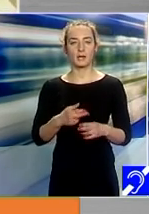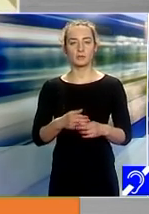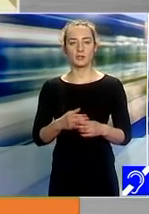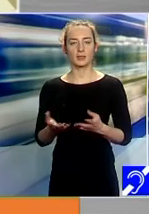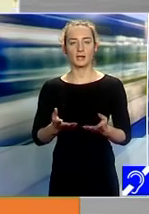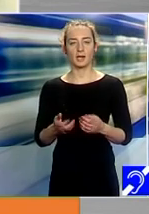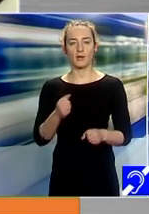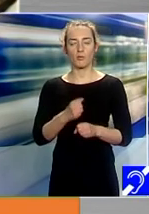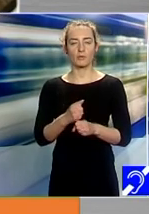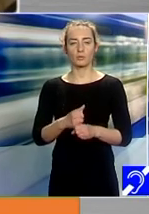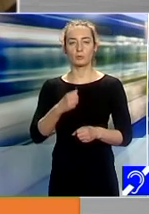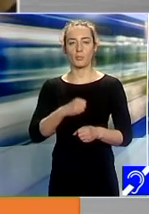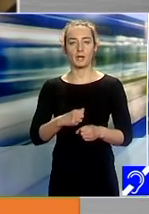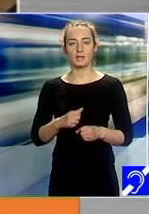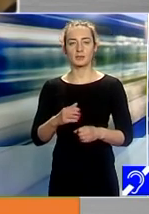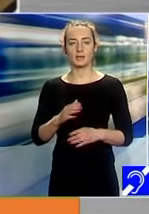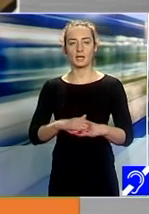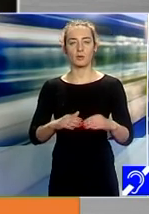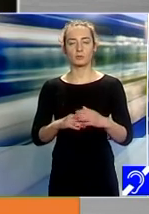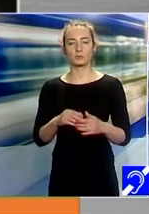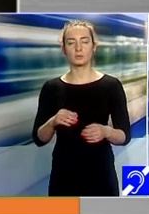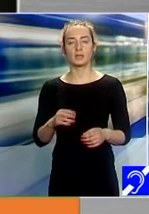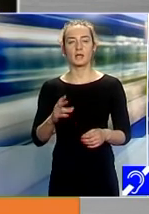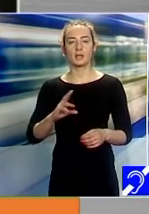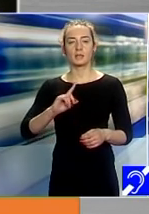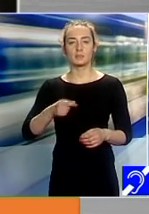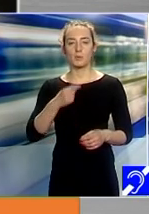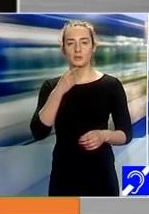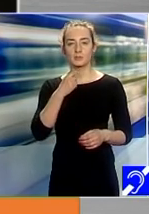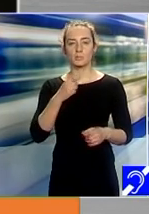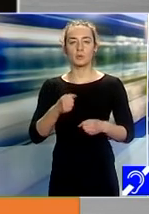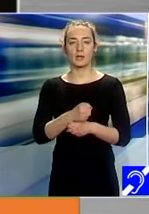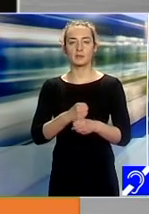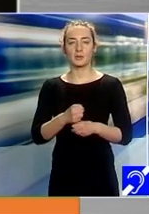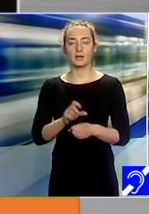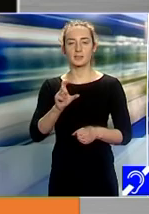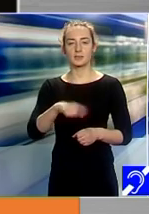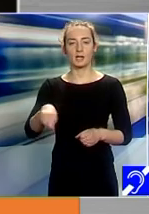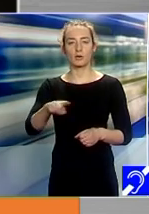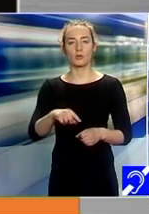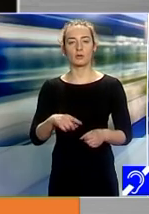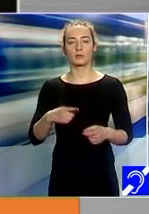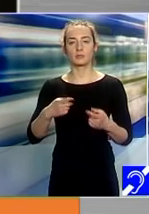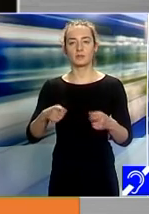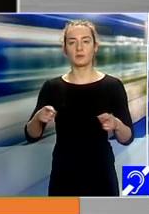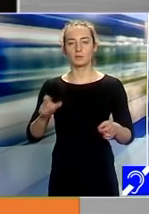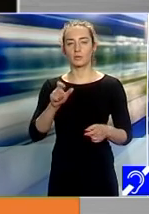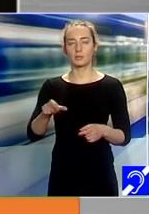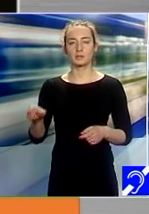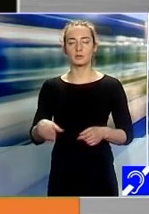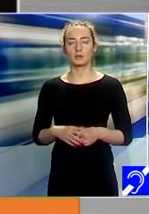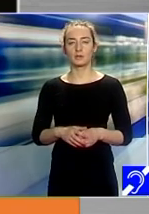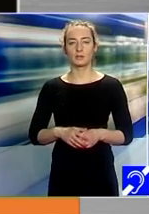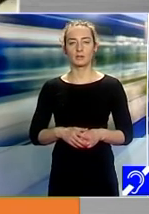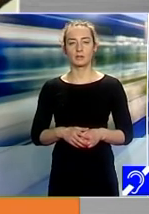făcut o astfel de operație, să poată împărtăși din experiența lor celorlalte. Da, foarte multe doamne. Pacienți ne-au spus că